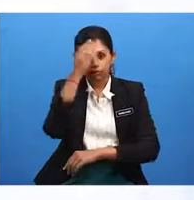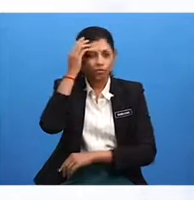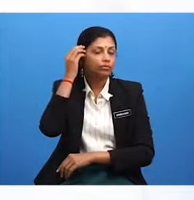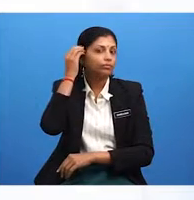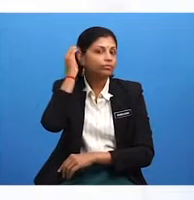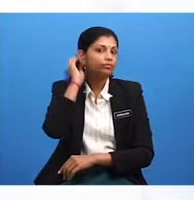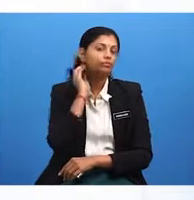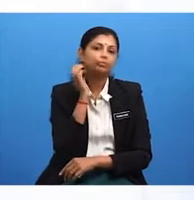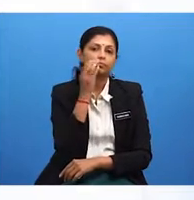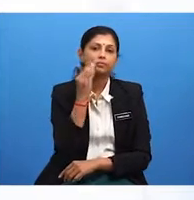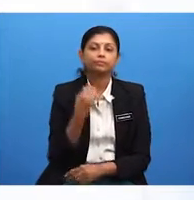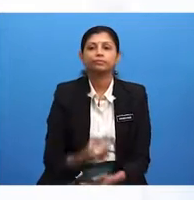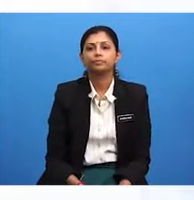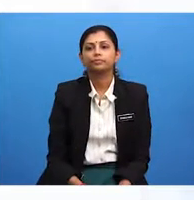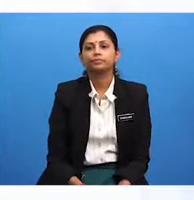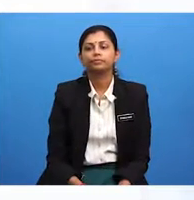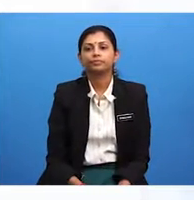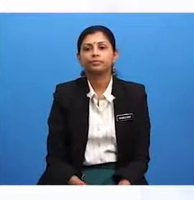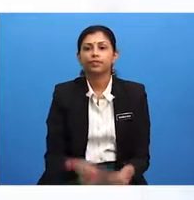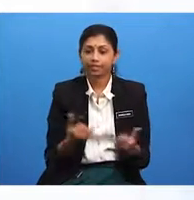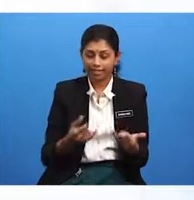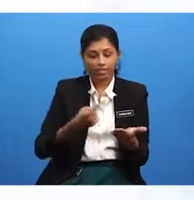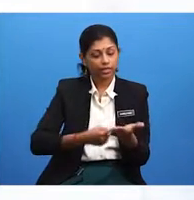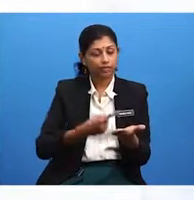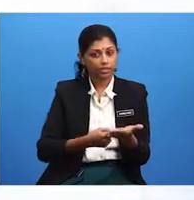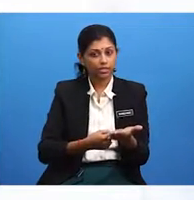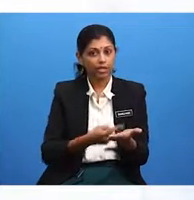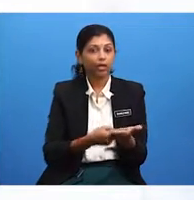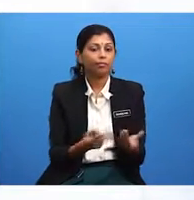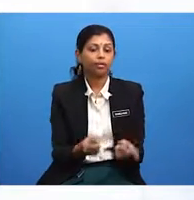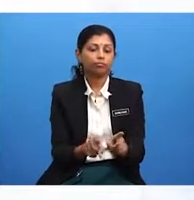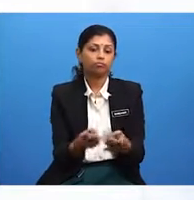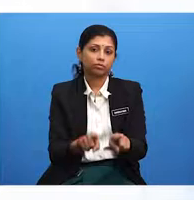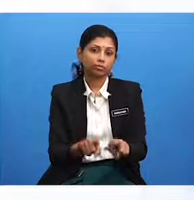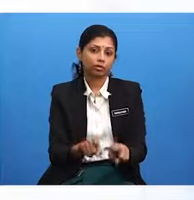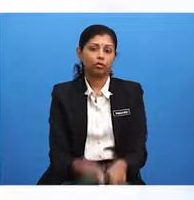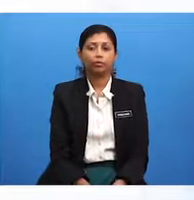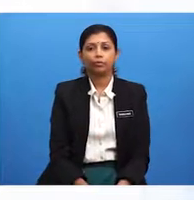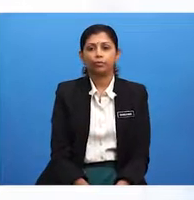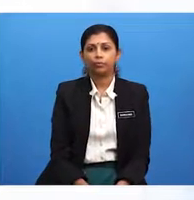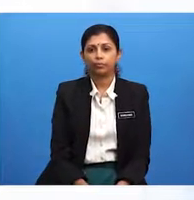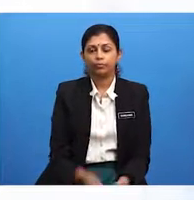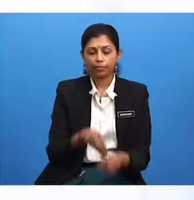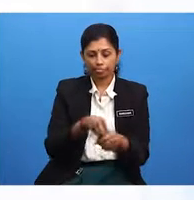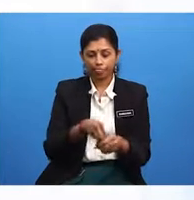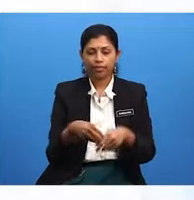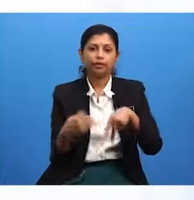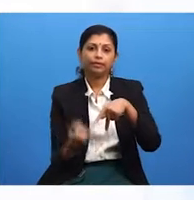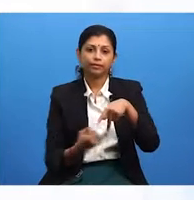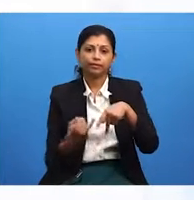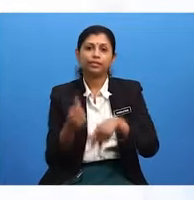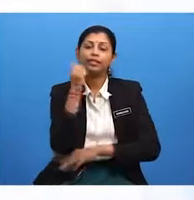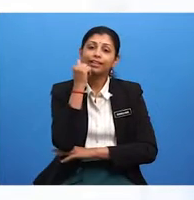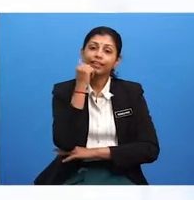Mari kita bincangkan peristiwa-peristiwa yang berlaku dalam kita haid